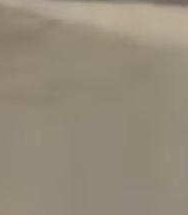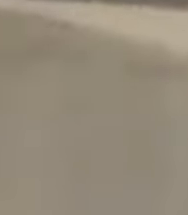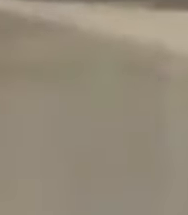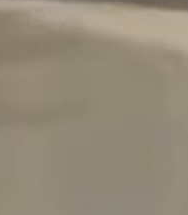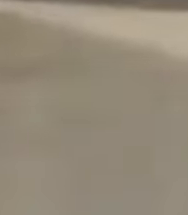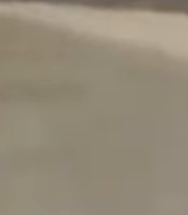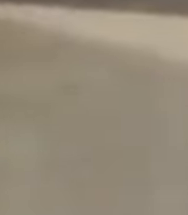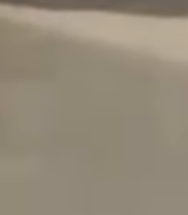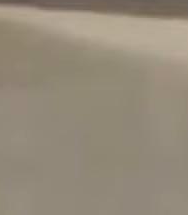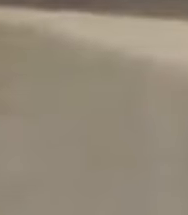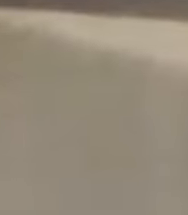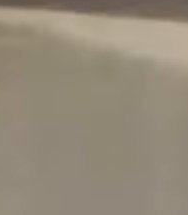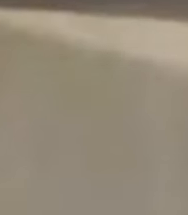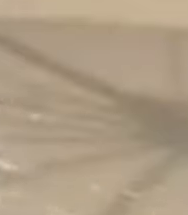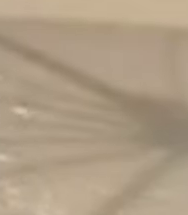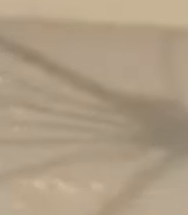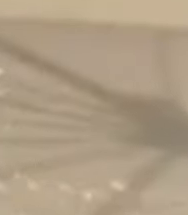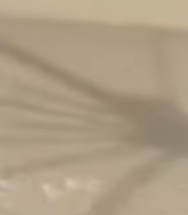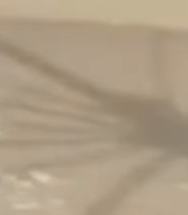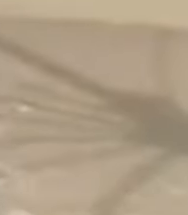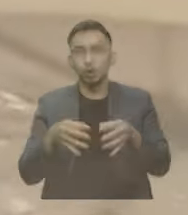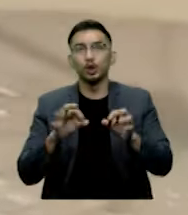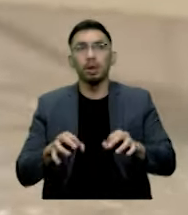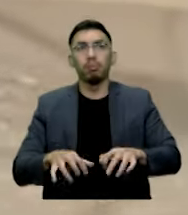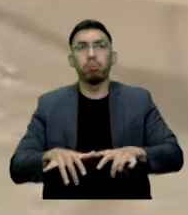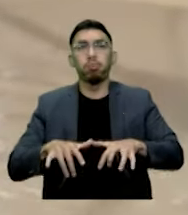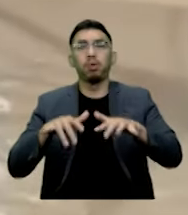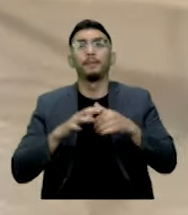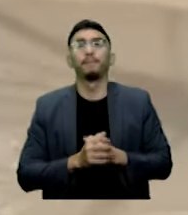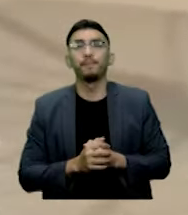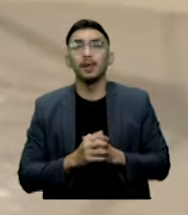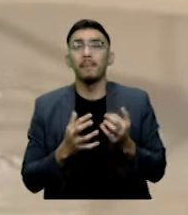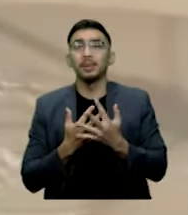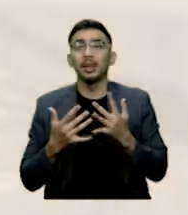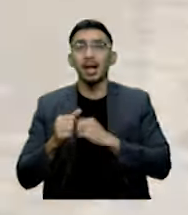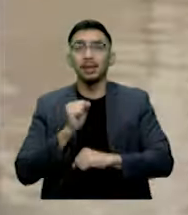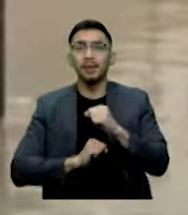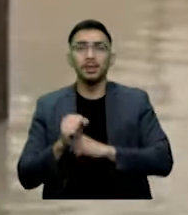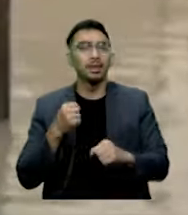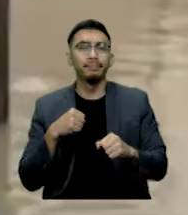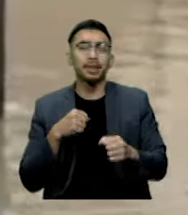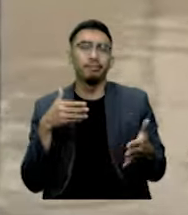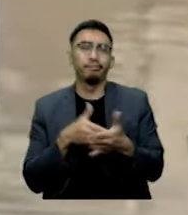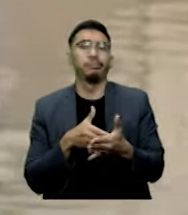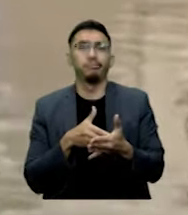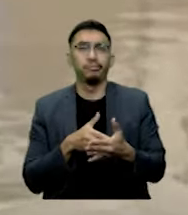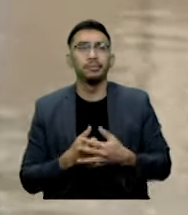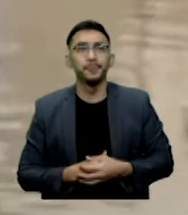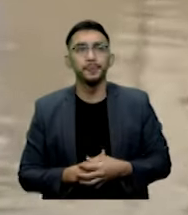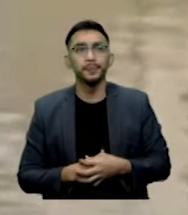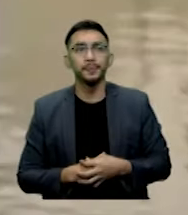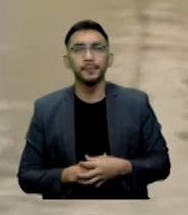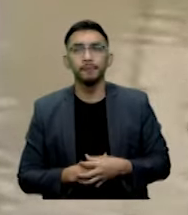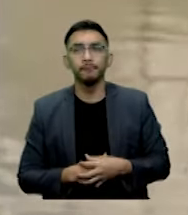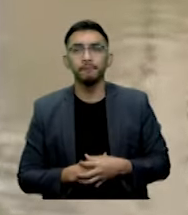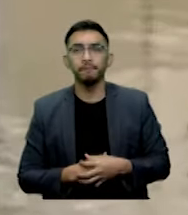meningkat. Akibat banjir dan jembatan ambruk, aktivitas warga menjadi lumpuh. Berapa banyak yang terdampak?